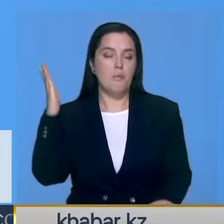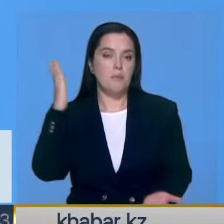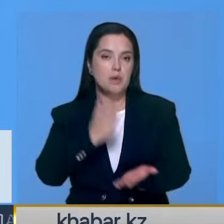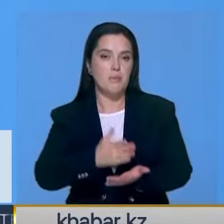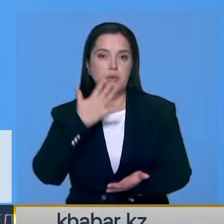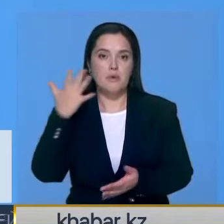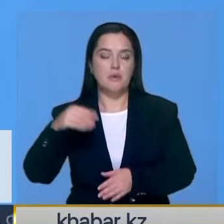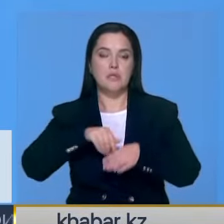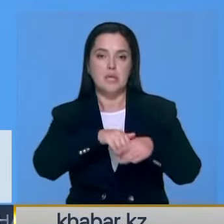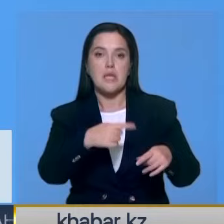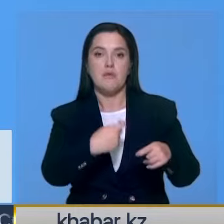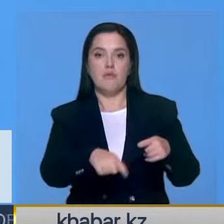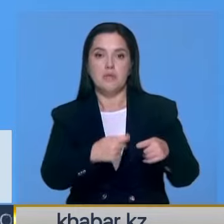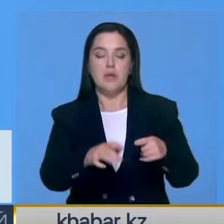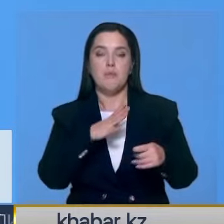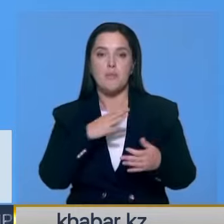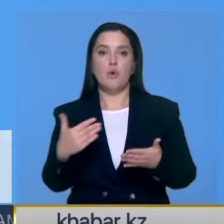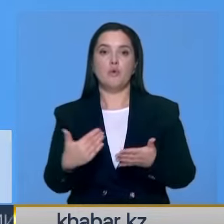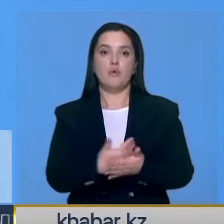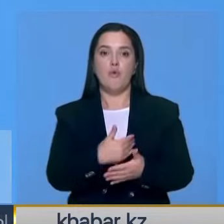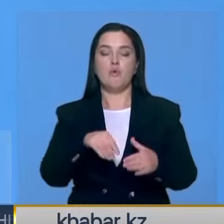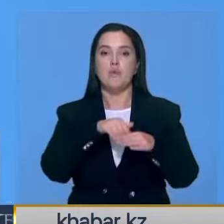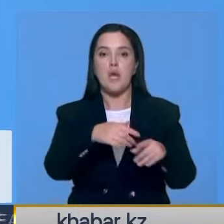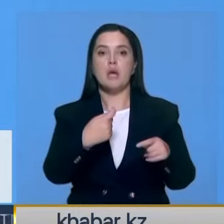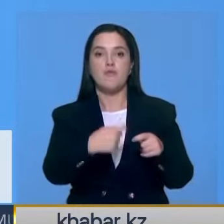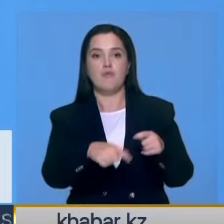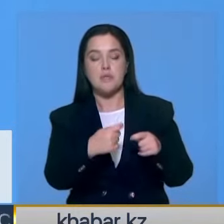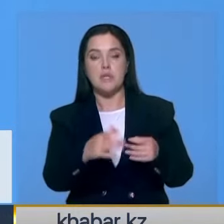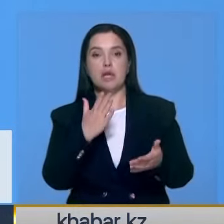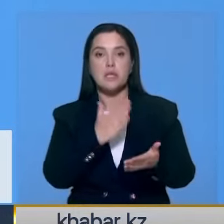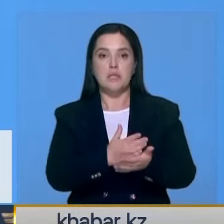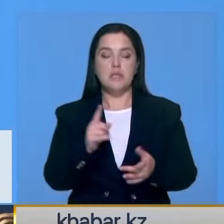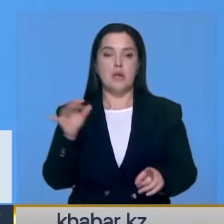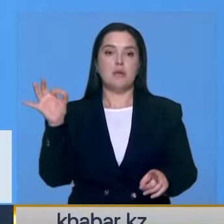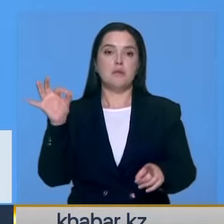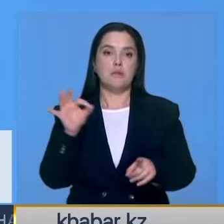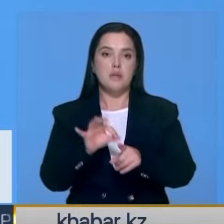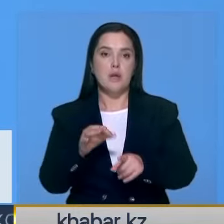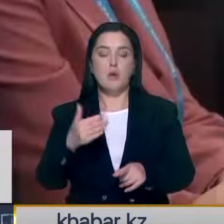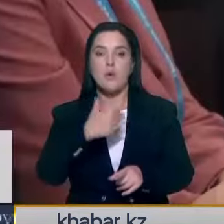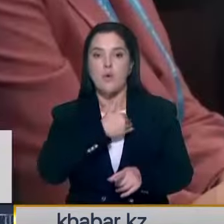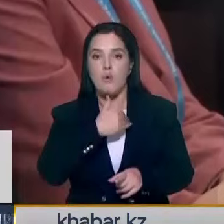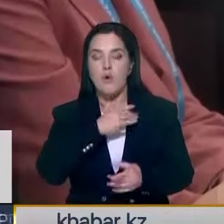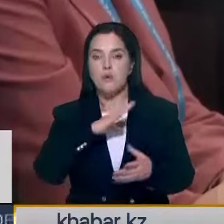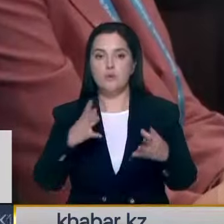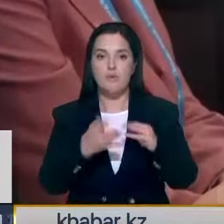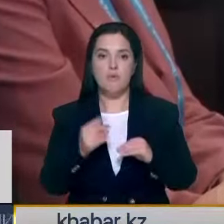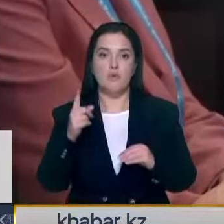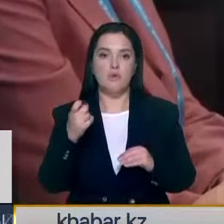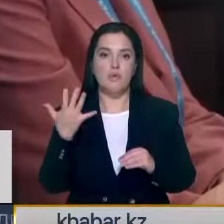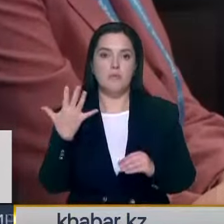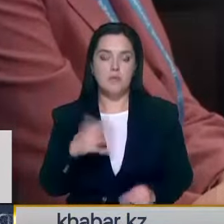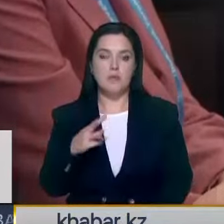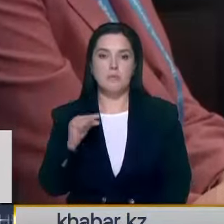инвестиций страна запускает новый инвестиционный цикл со стратегической целью привлечь вложения на сумму 150